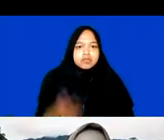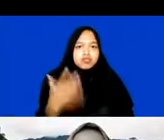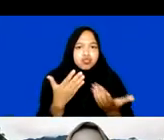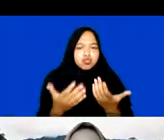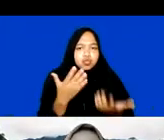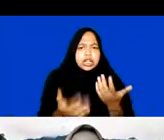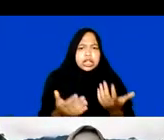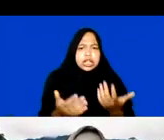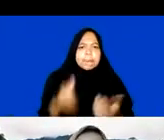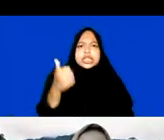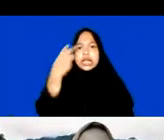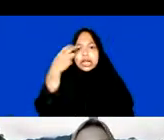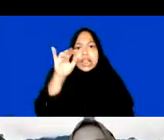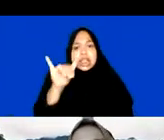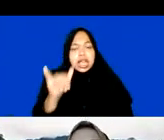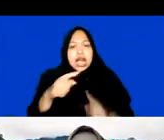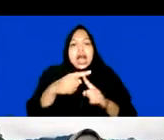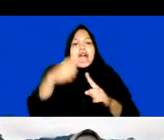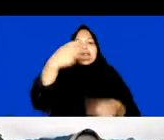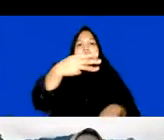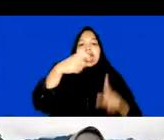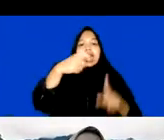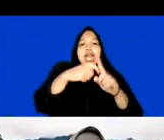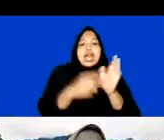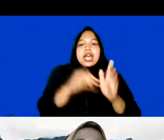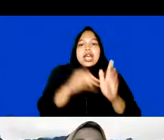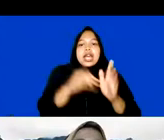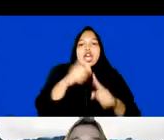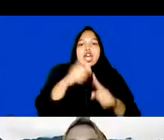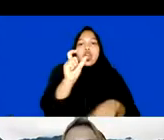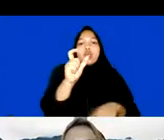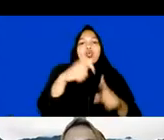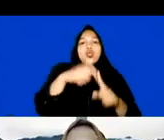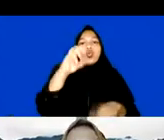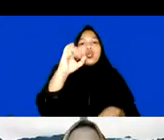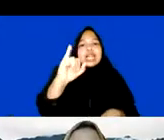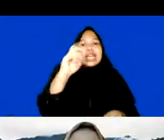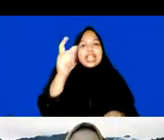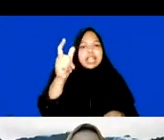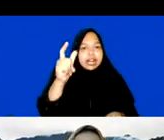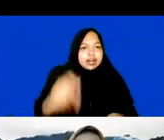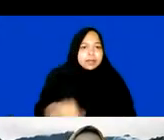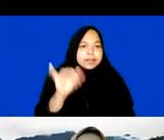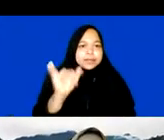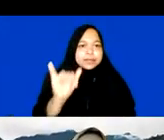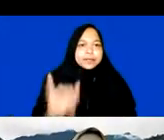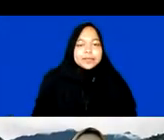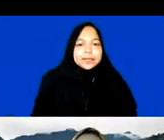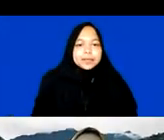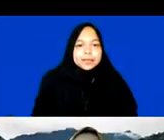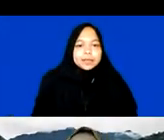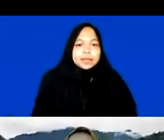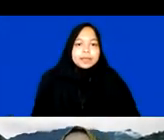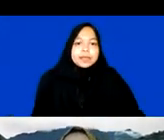saya putarkan juga ya Mas ya untuk beran nih buat teman-teman yang lain biar ada wujud dari segi prakteknya